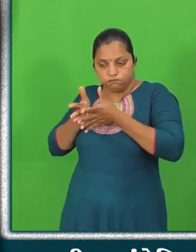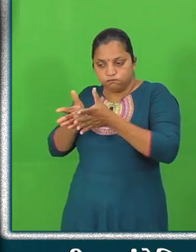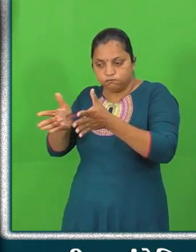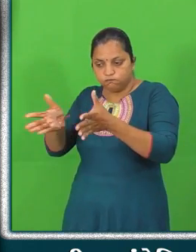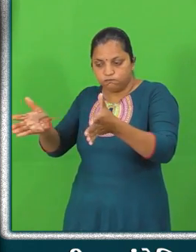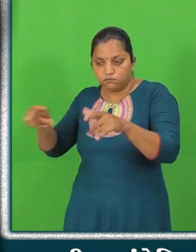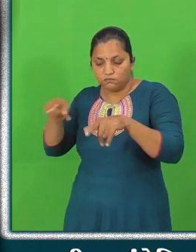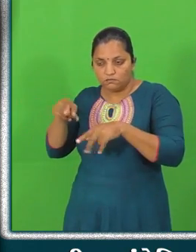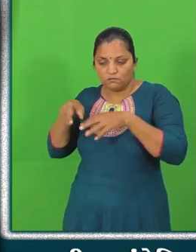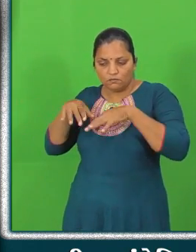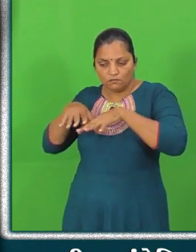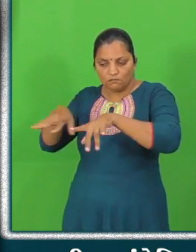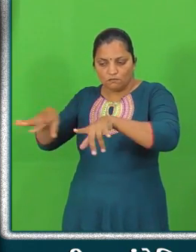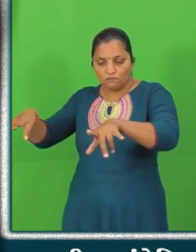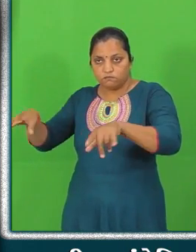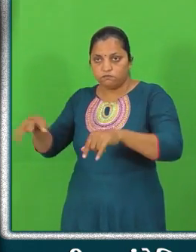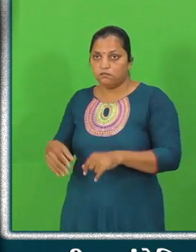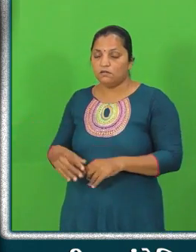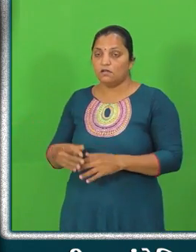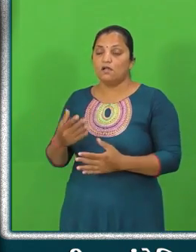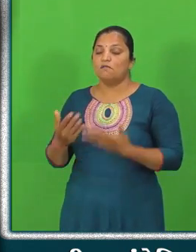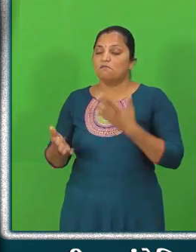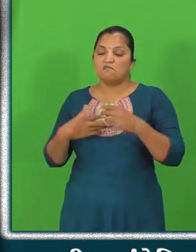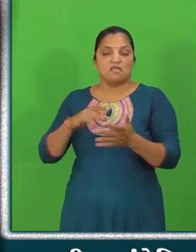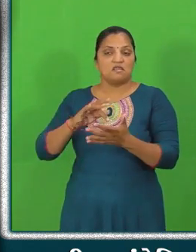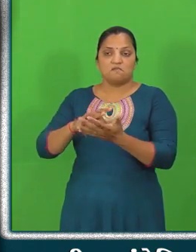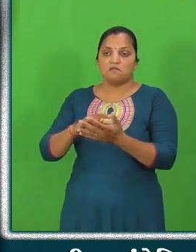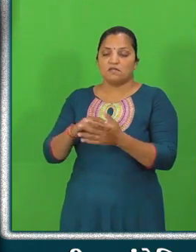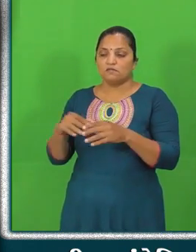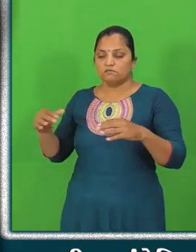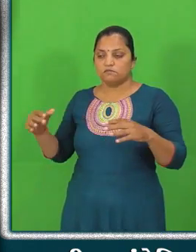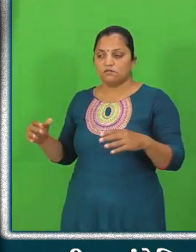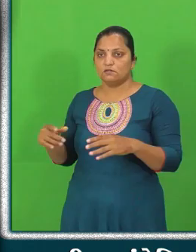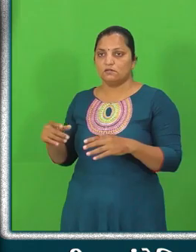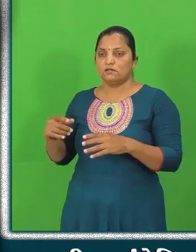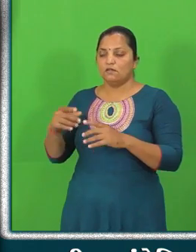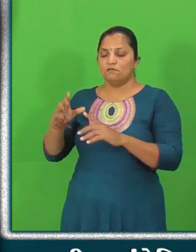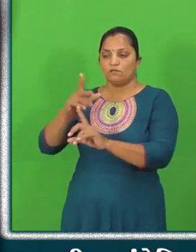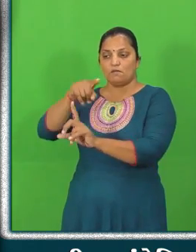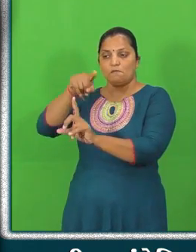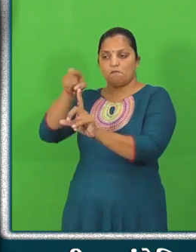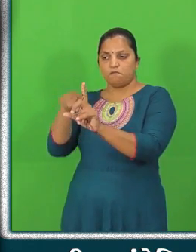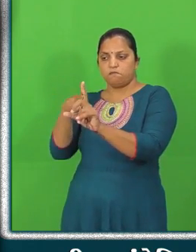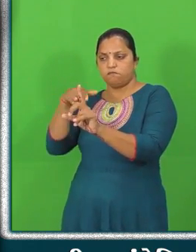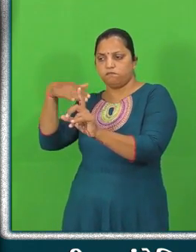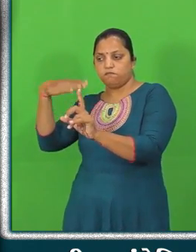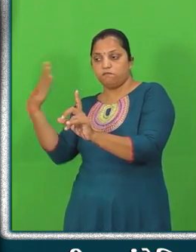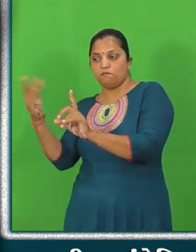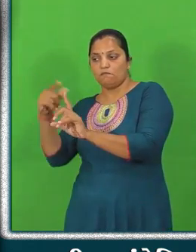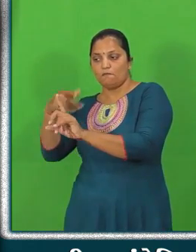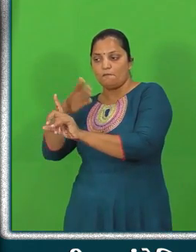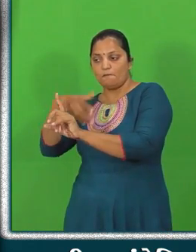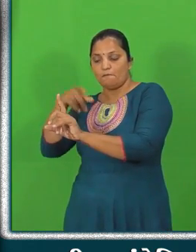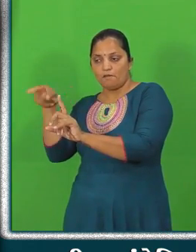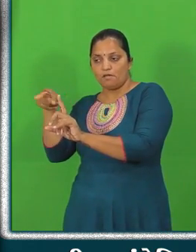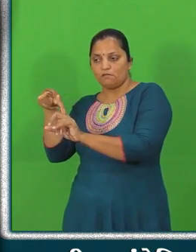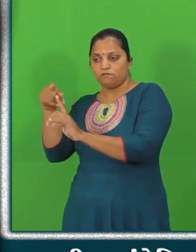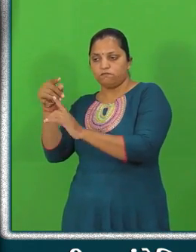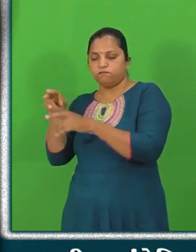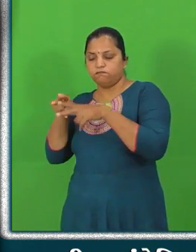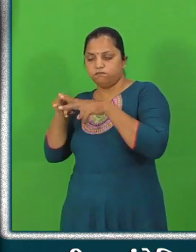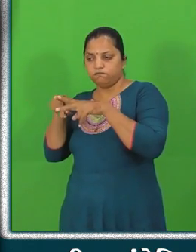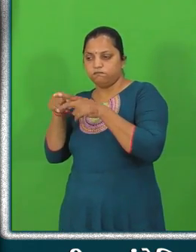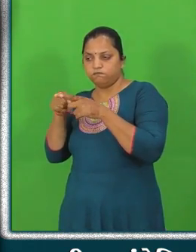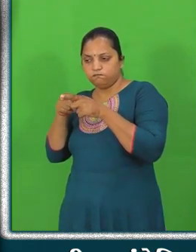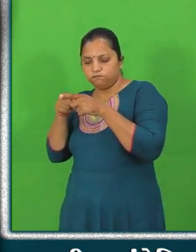જો લંબાવું તો કોઈ જગ્યાએ ભેગા થાય તેવો ભાસ થાય, તો આ કિરણને હું પાછળ લંબાવું, તમે અહીંયા જોઈ શકો છો આ કિરણને